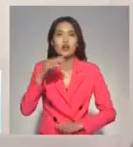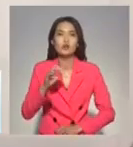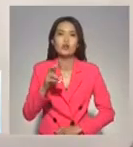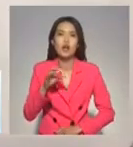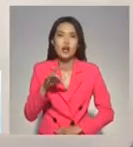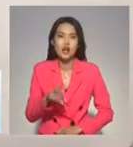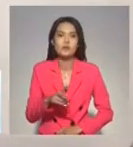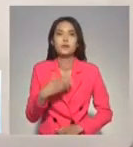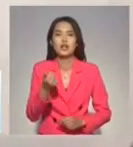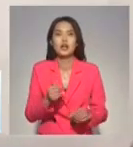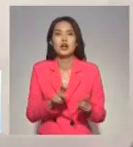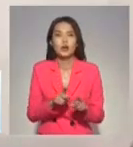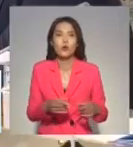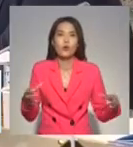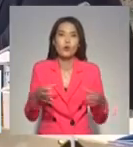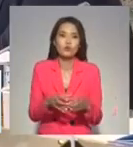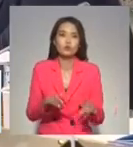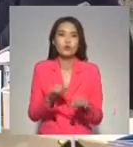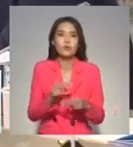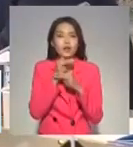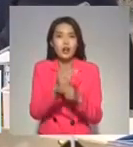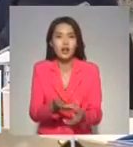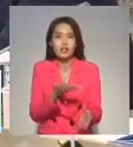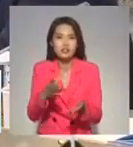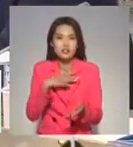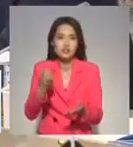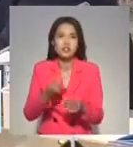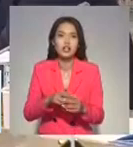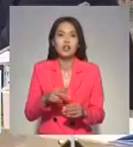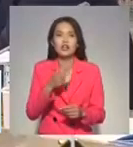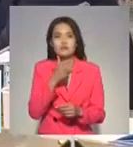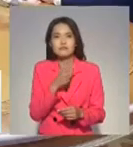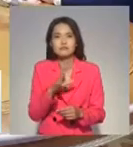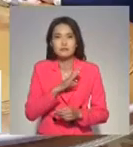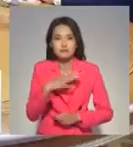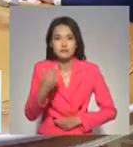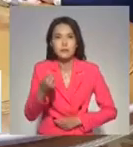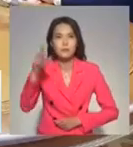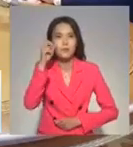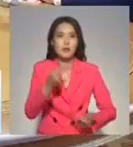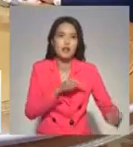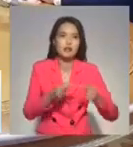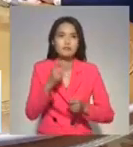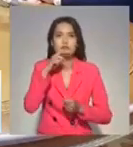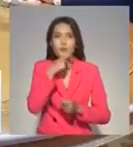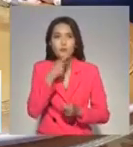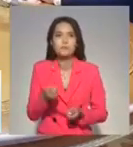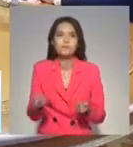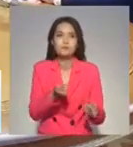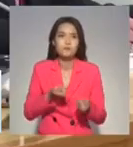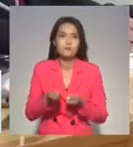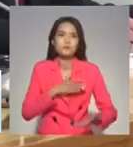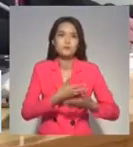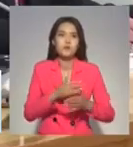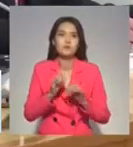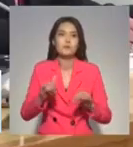Тоқаев оның қиын кезеңде көшбасшы қызметіне келгенін айтып, зор ілтипат білдірді. Қос мемлекет арасындағы сауда-экономикалық